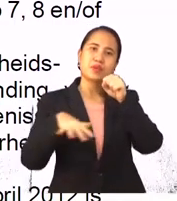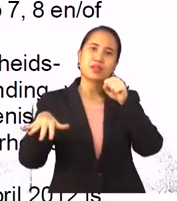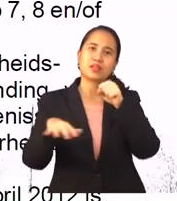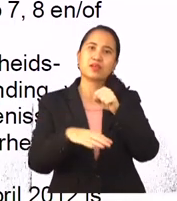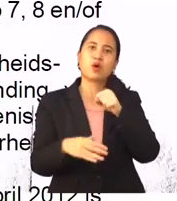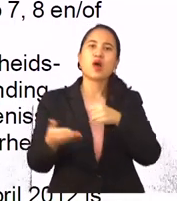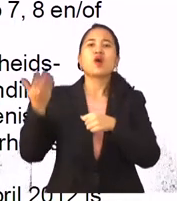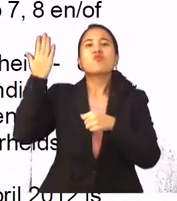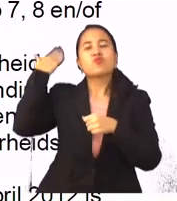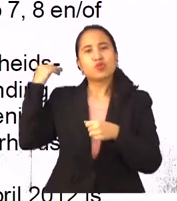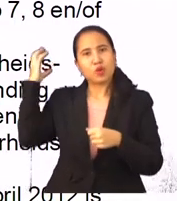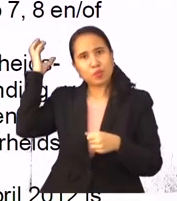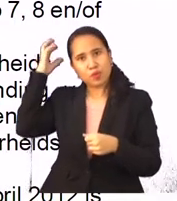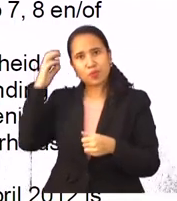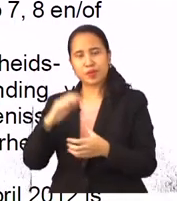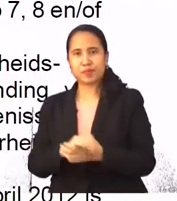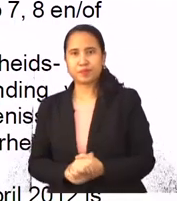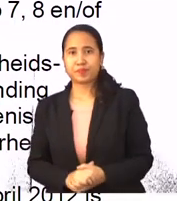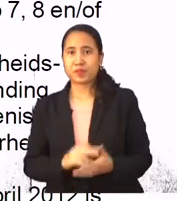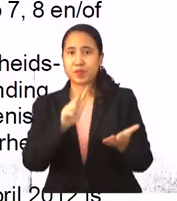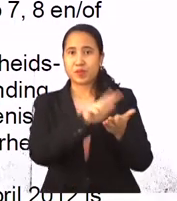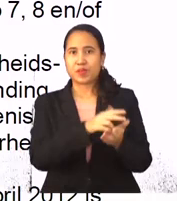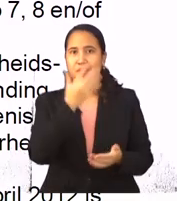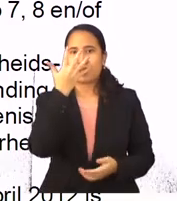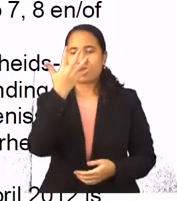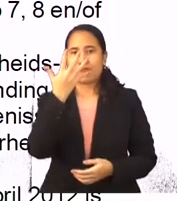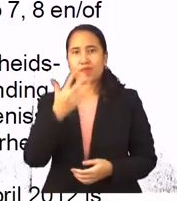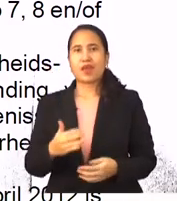De wet van 5 april 2012